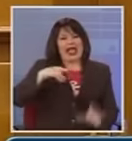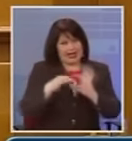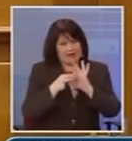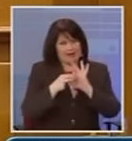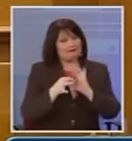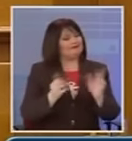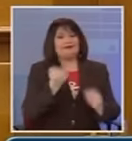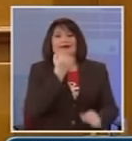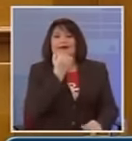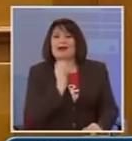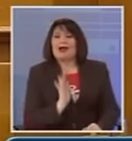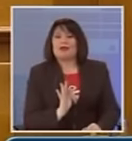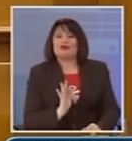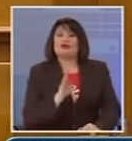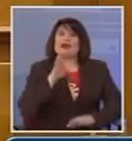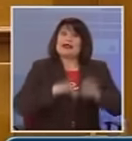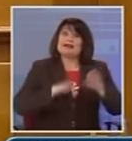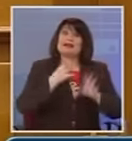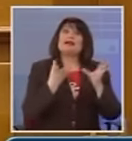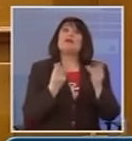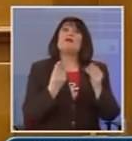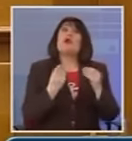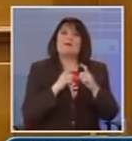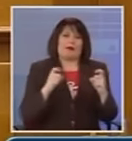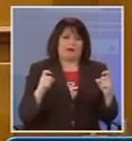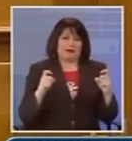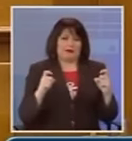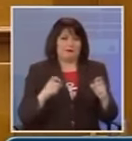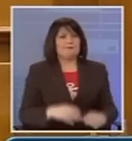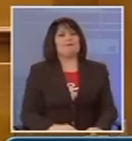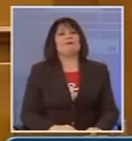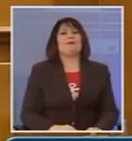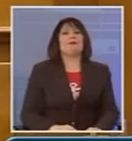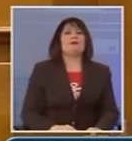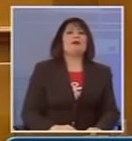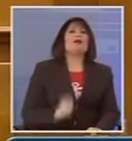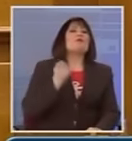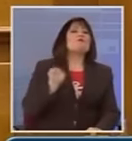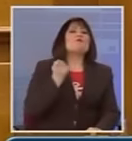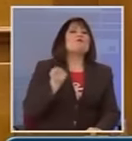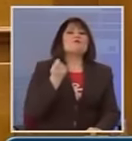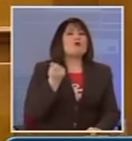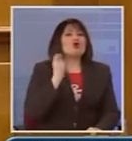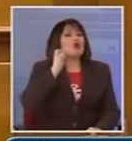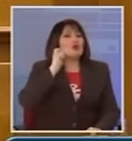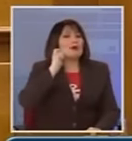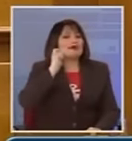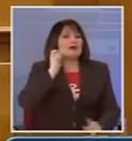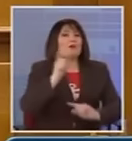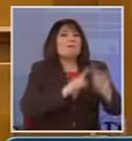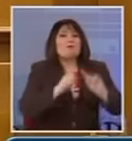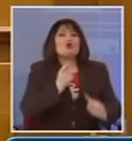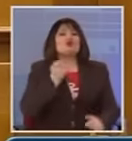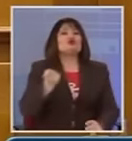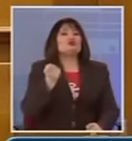Λάθος. Εξαρτάται από πολλά πράγματα. Και από το πόσο χρέος έχει μια χώρα, το ονομαστικό του μέγεθος, και